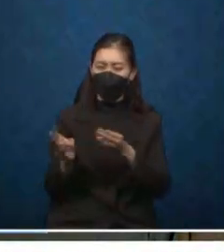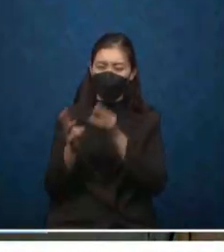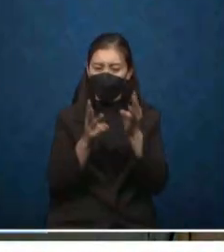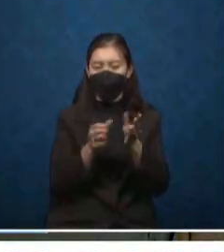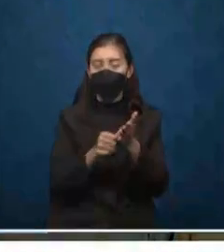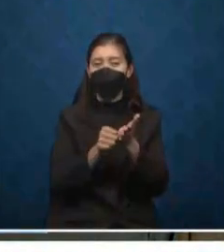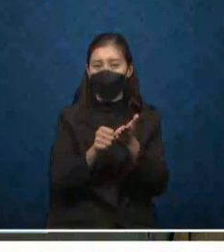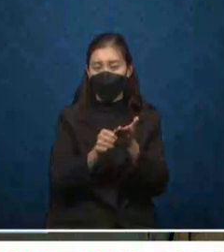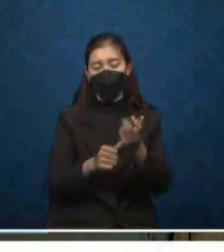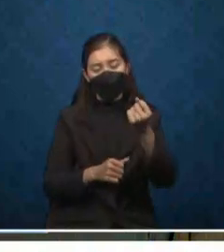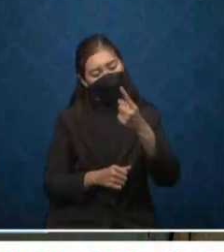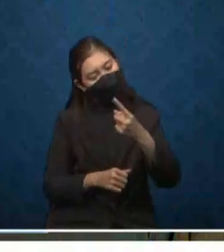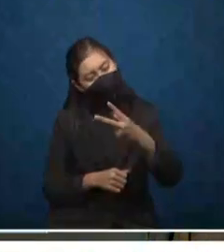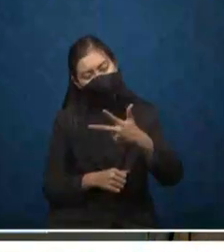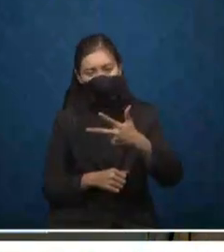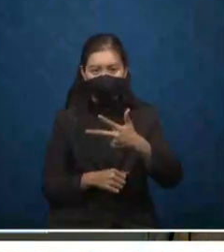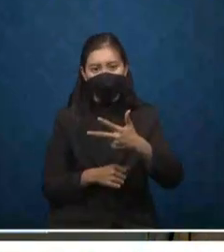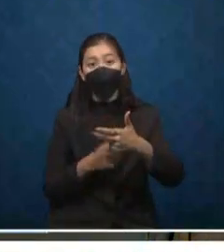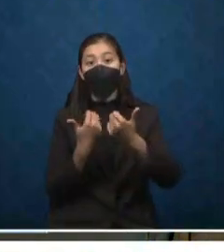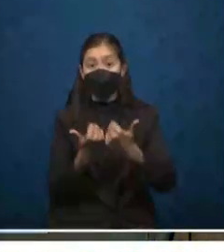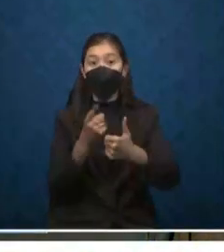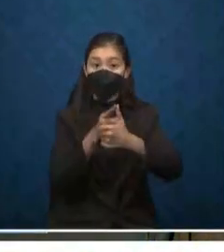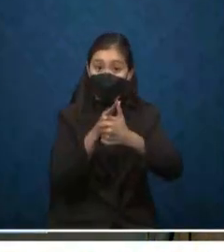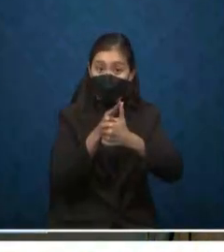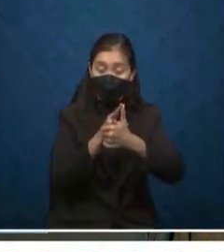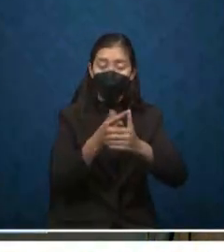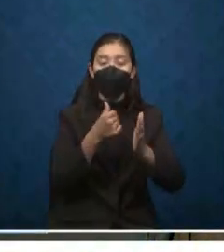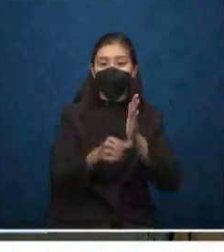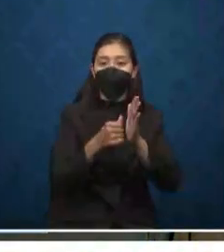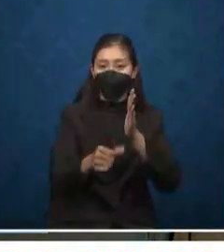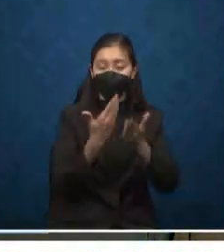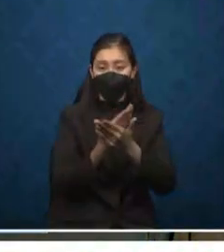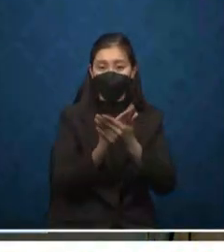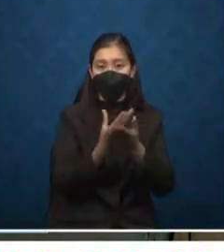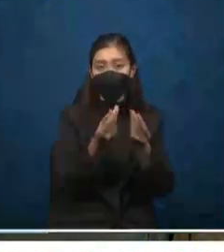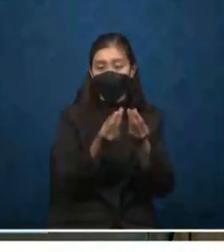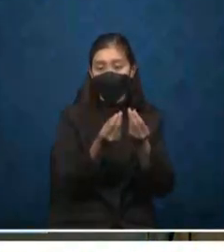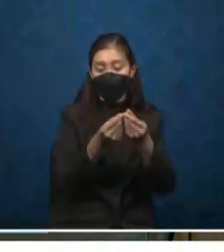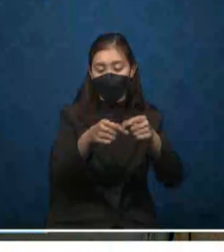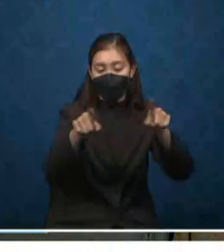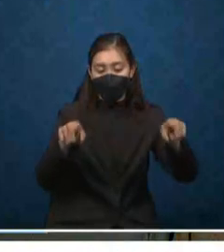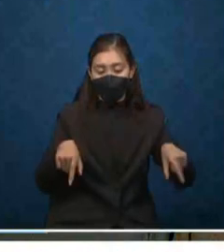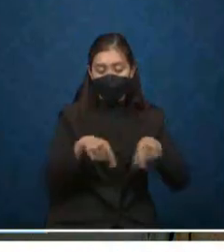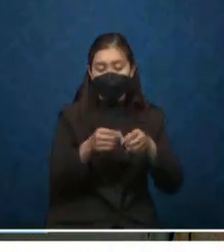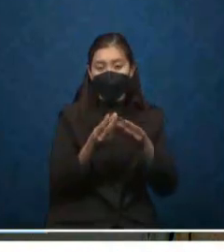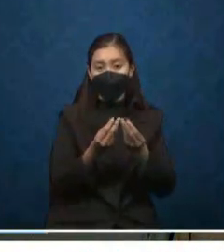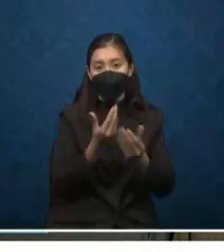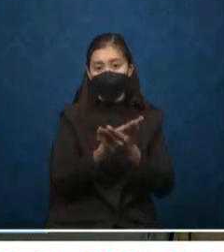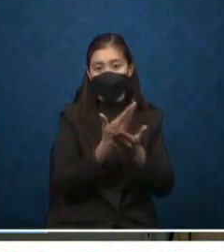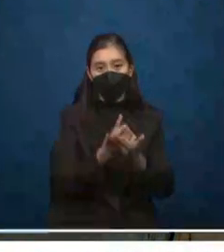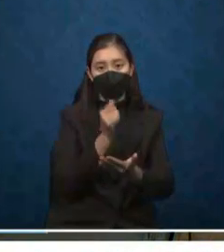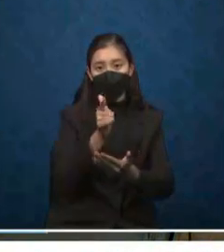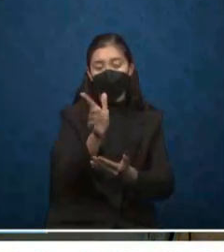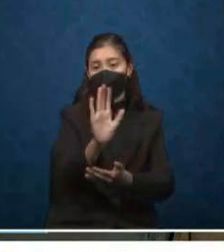านครับทางแรกก็คือเรื่องของการยกเว้นภาษีที่ดินเกี่ยวกับพื้นที่ใดก็ตามที่มีระบบนิเวศของมันเป็นป่าชายเลนอยู่